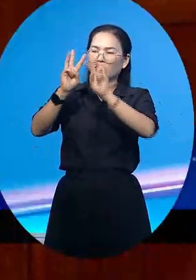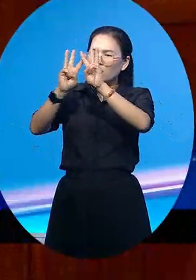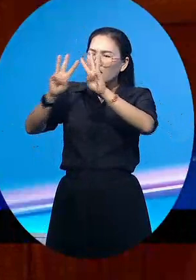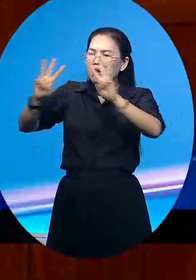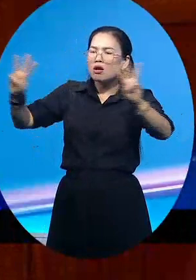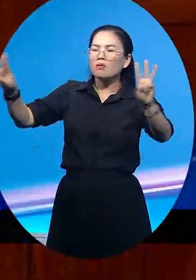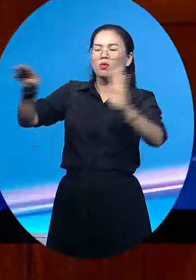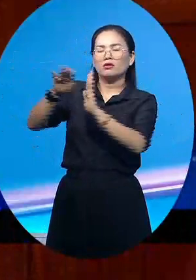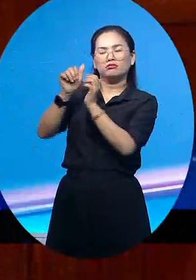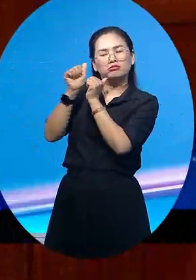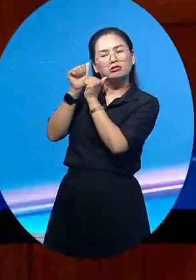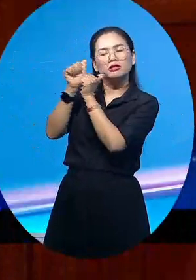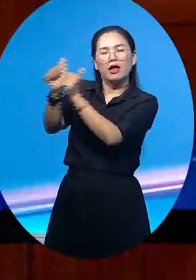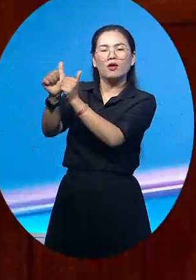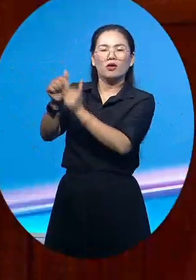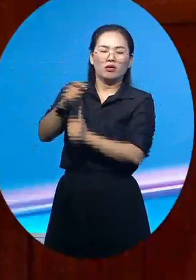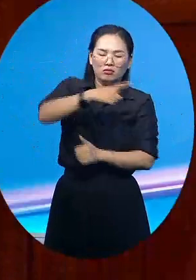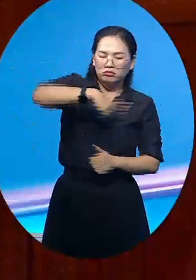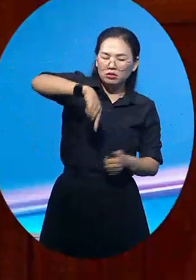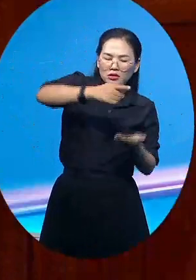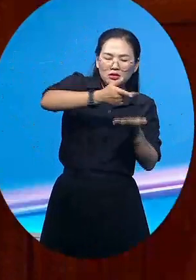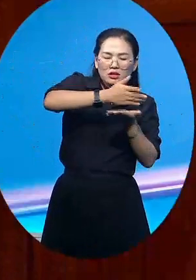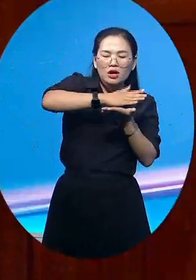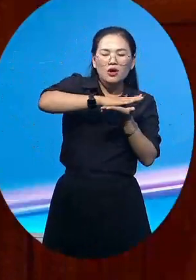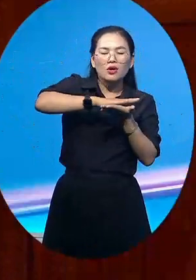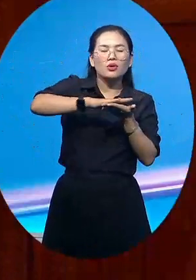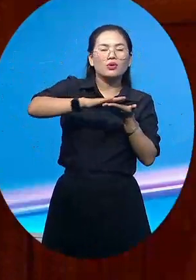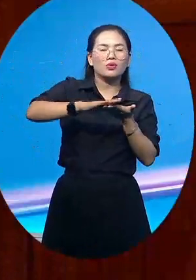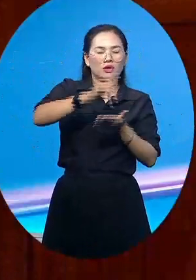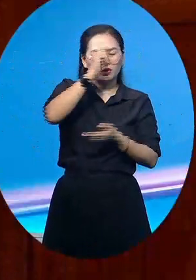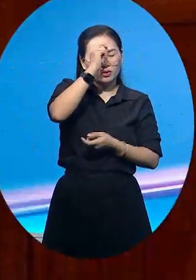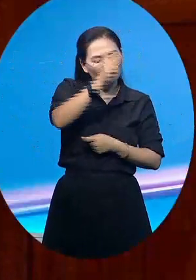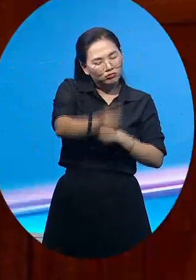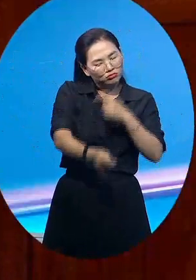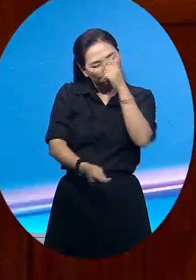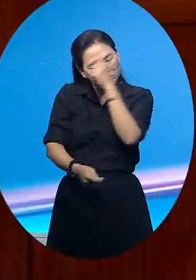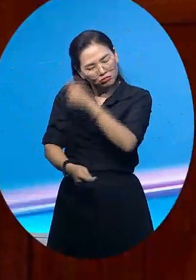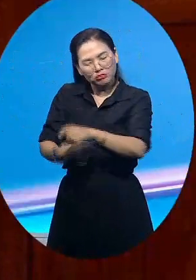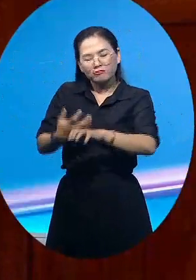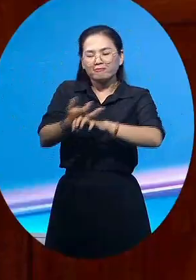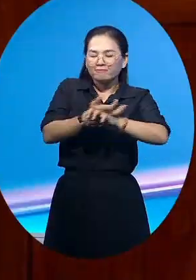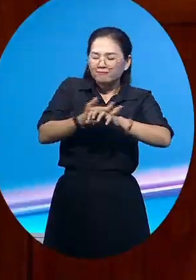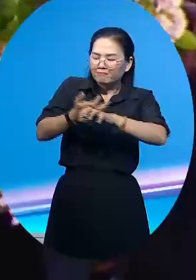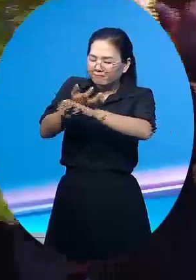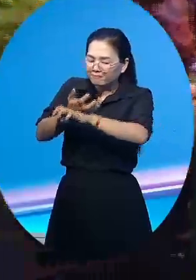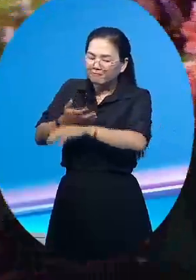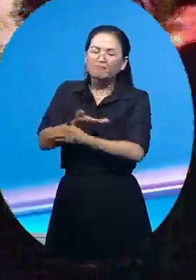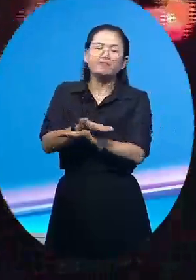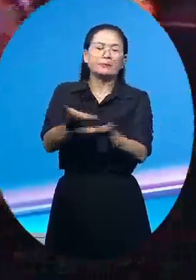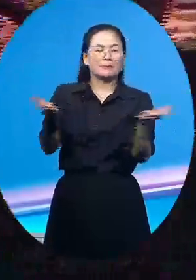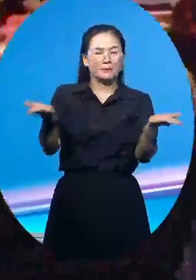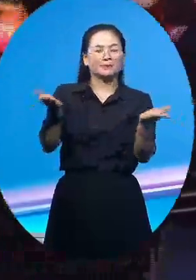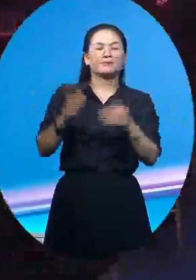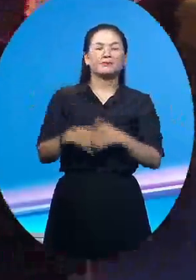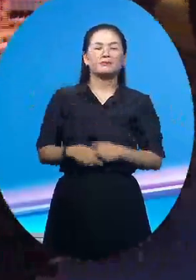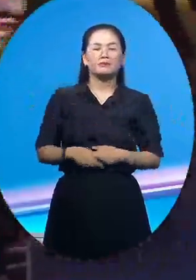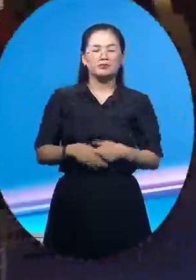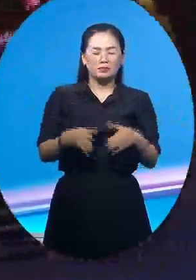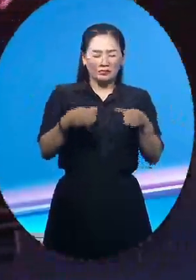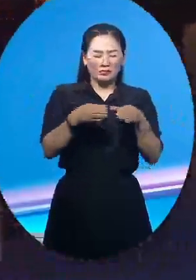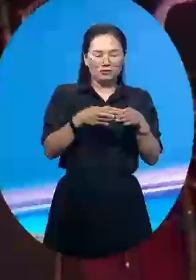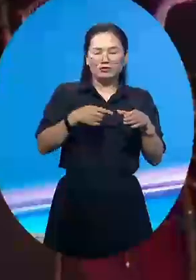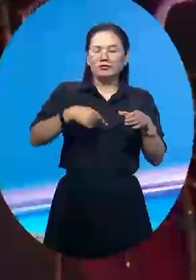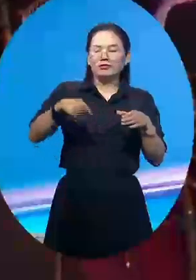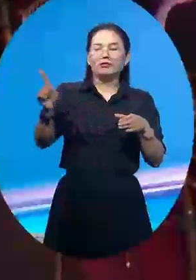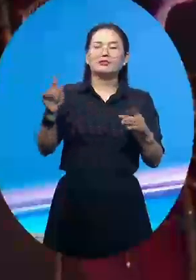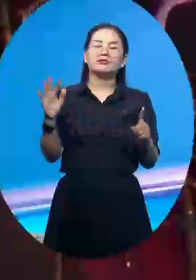Hợp Quốc chúng ta cần giải quyết các tranh chấp một cách hòa bình và tôn trọng chủ quyền toàn vị lãnh thổ của nhau sau đó Phái đoàn của thủ tướng modi